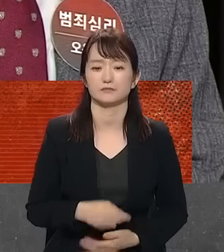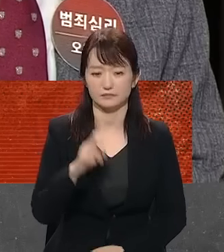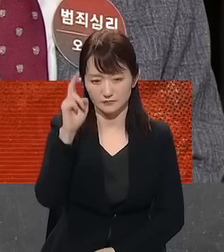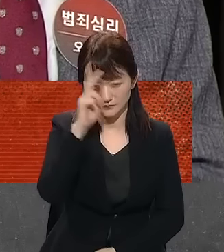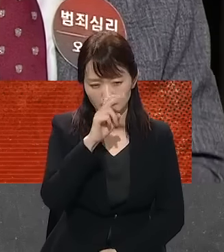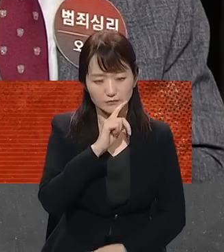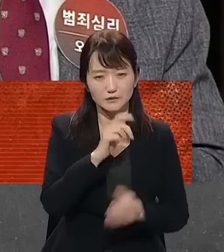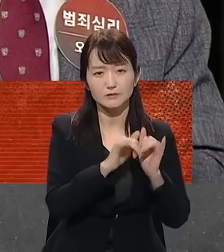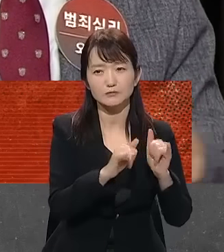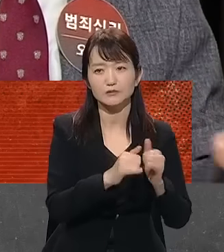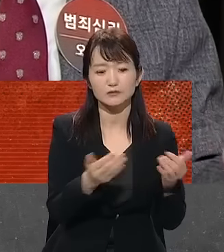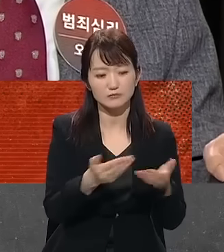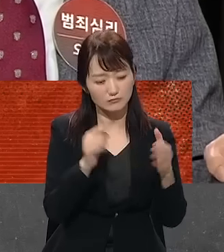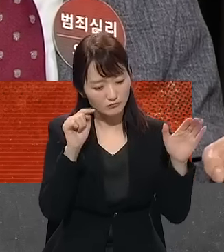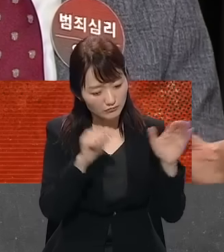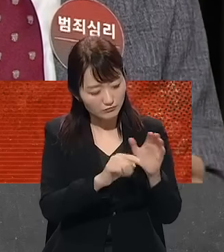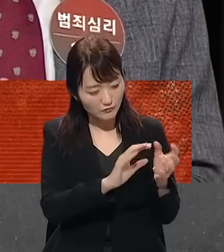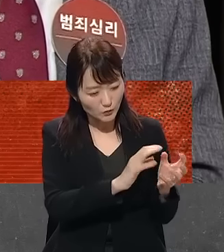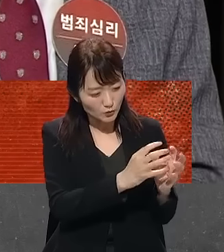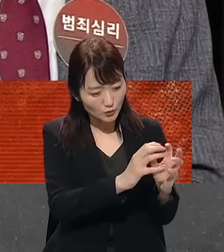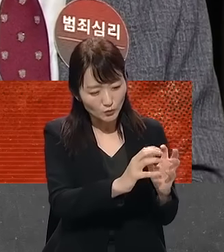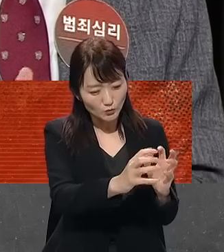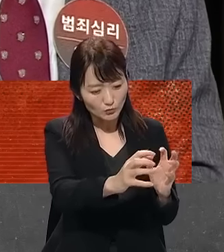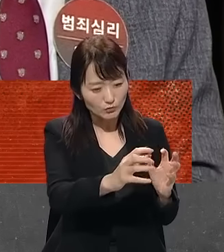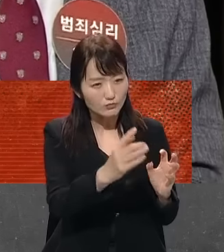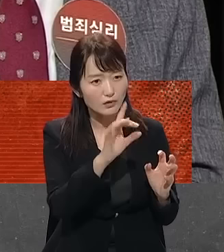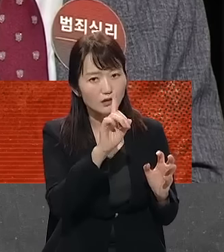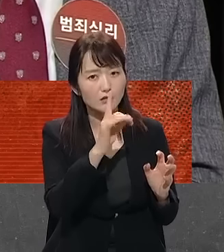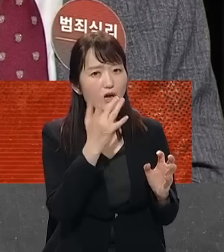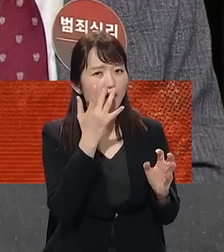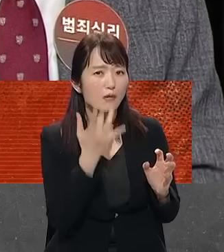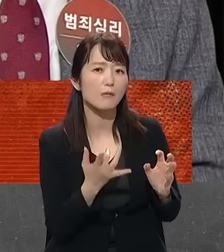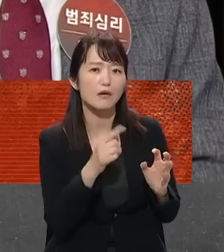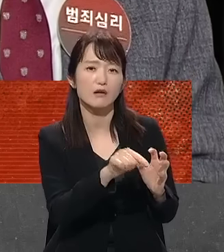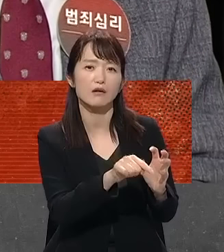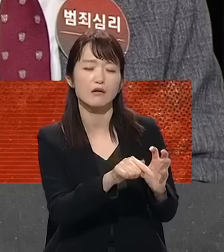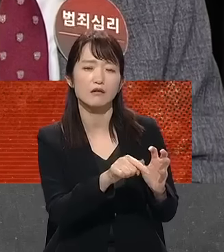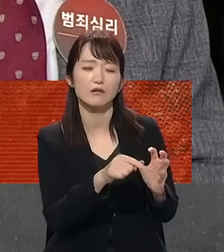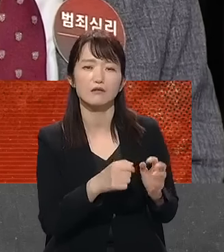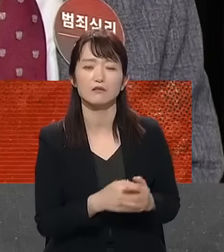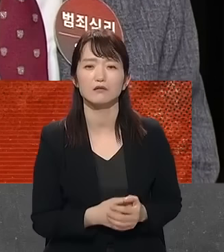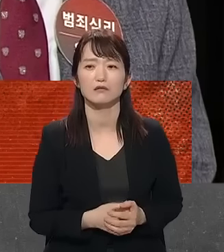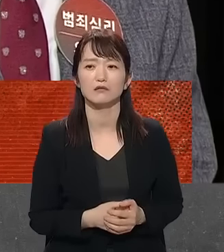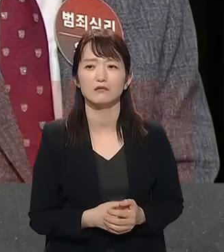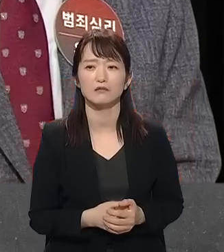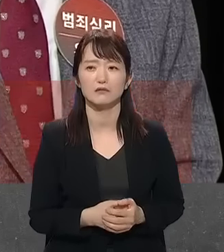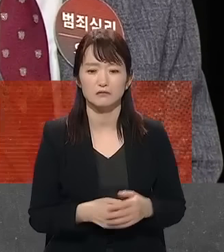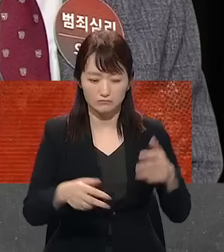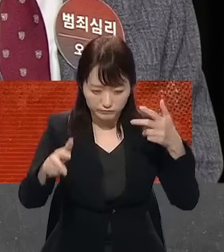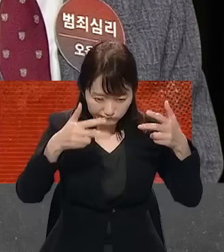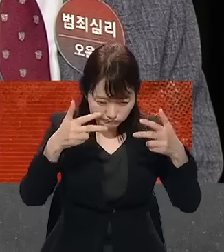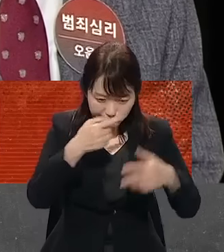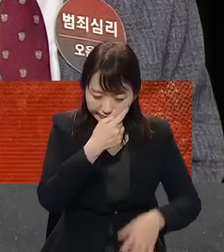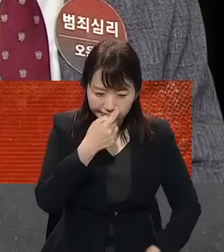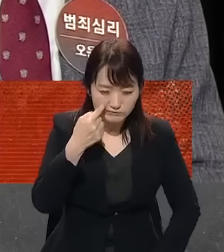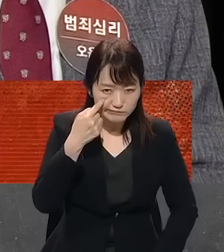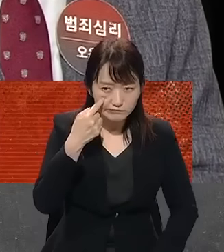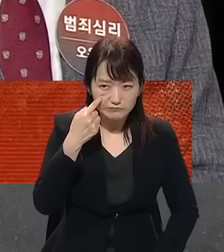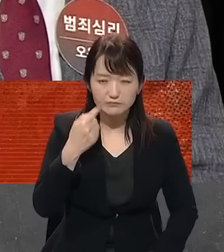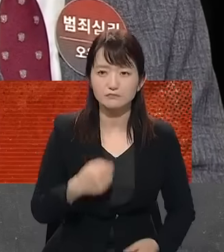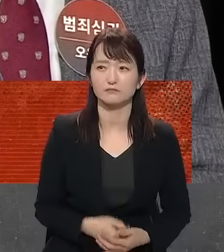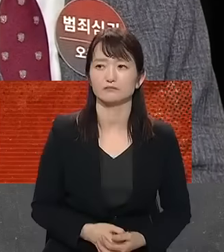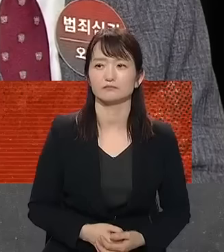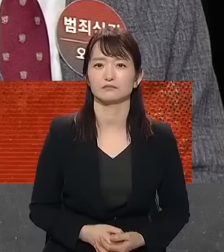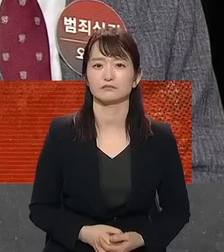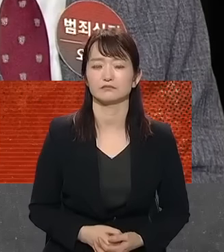보니까이 화분이 쭉 놓여져 있는데 하나가 이제 비어 있더라는 거죠 그래서 이제 CCTV 확인을 해 봤더니 방금 이제